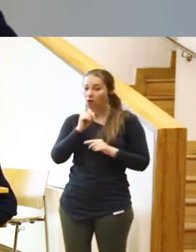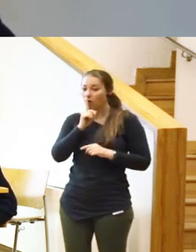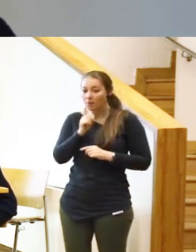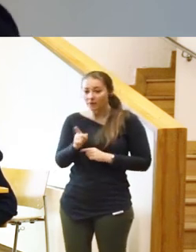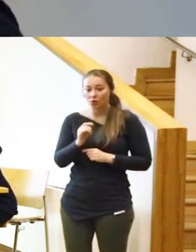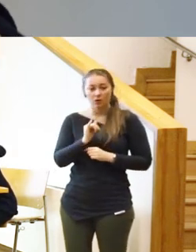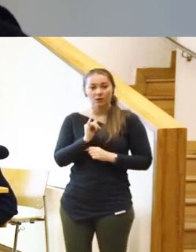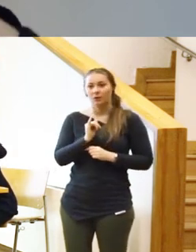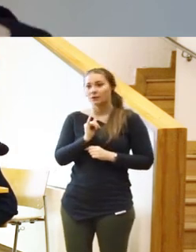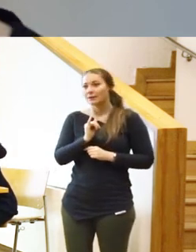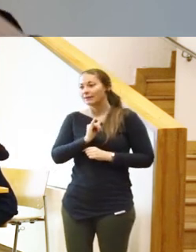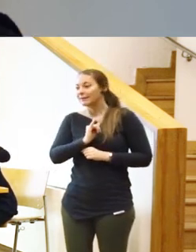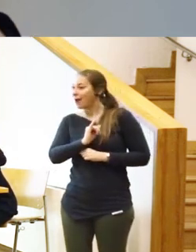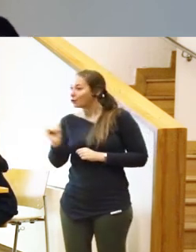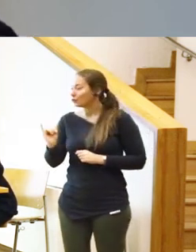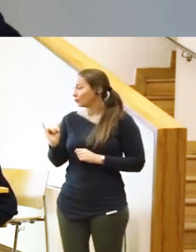jako,